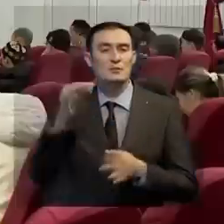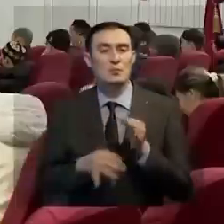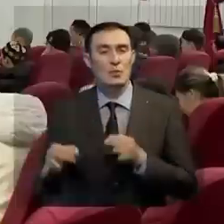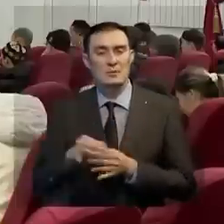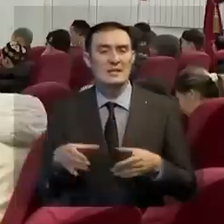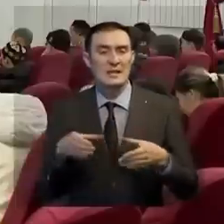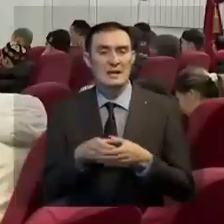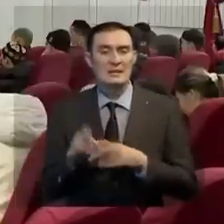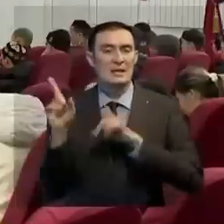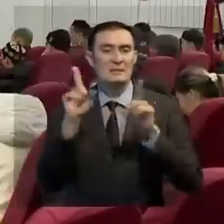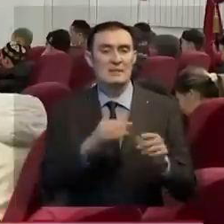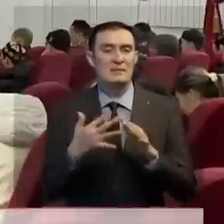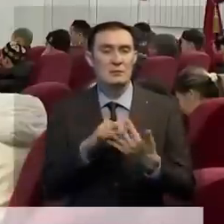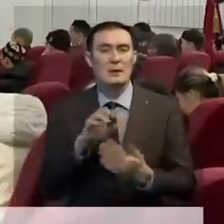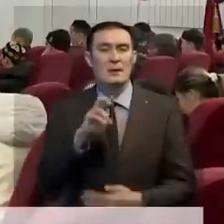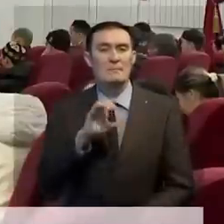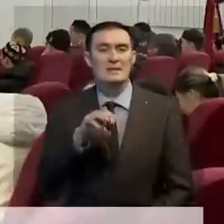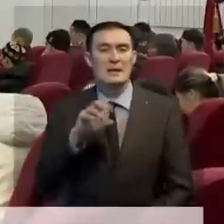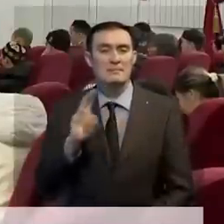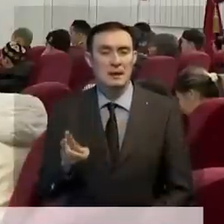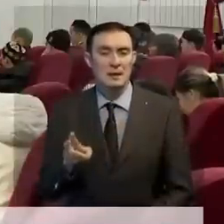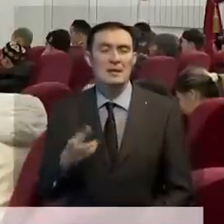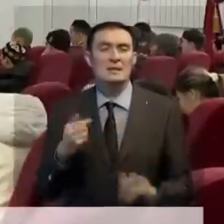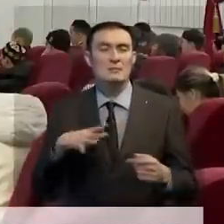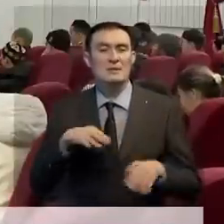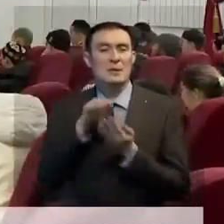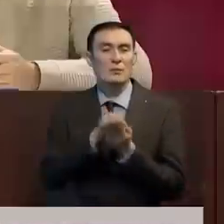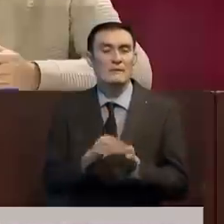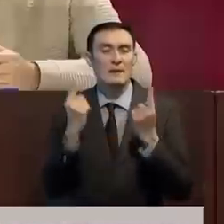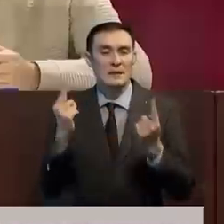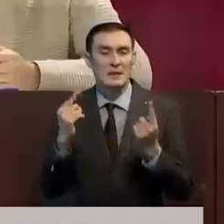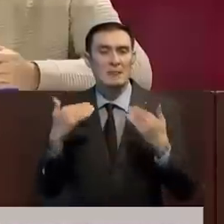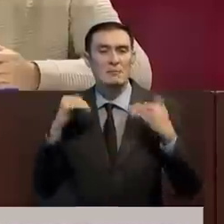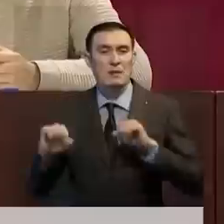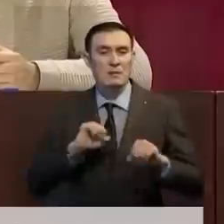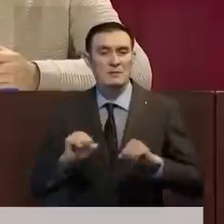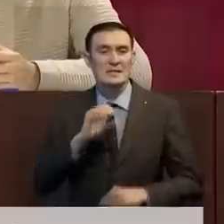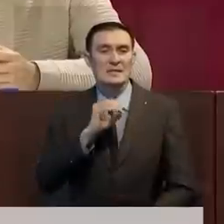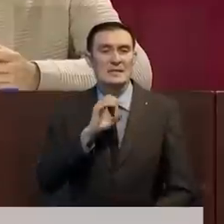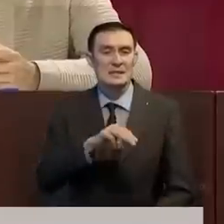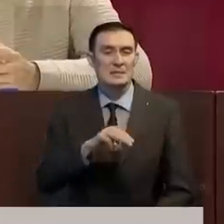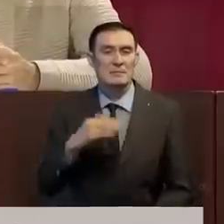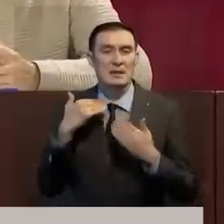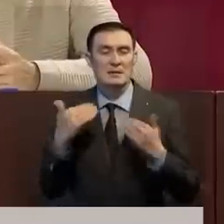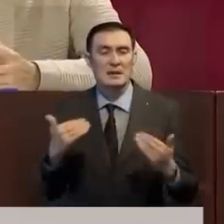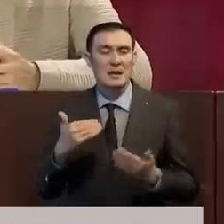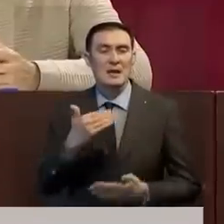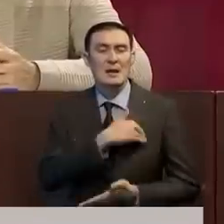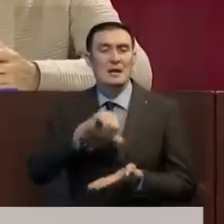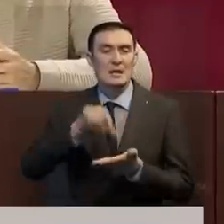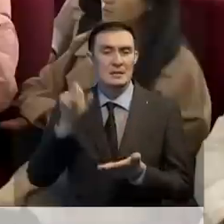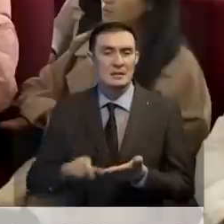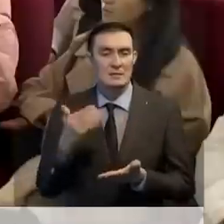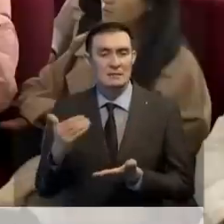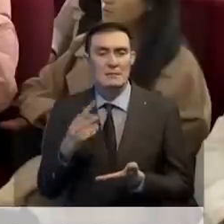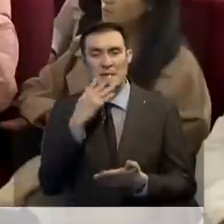области. Делегация отправилась в село Бестамак Алгинского района, где захоронен великий полководец Есет Батыр. Кандидат в президенты и его